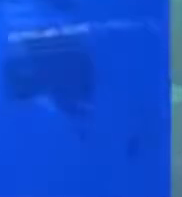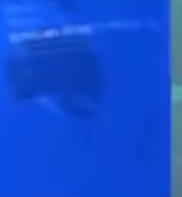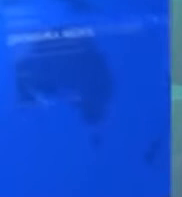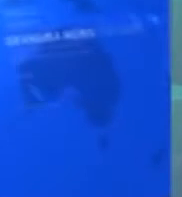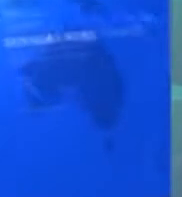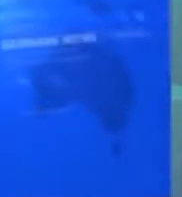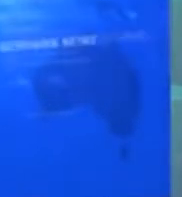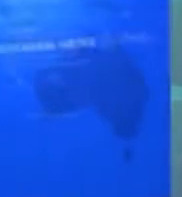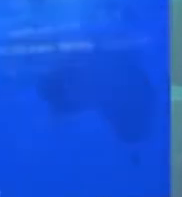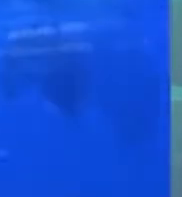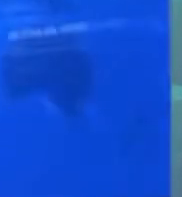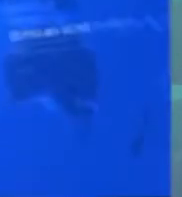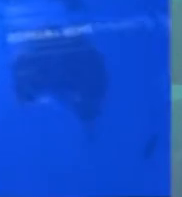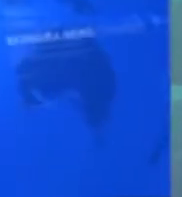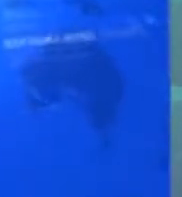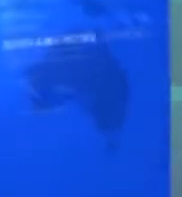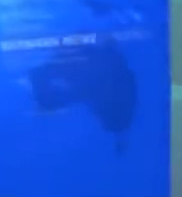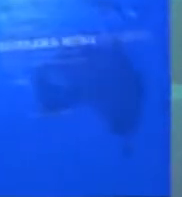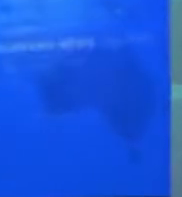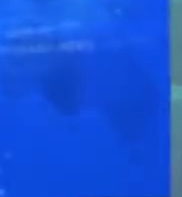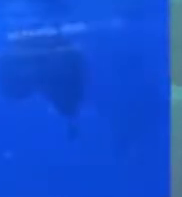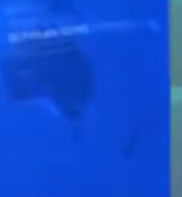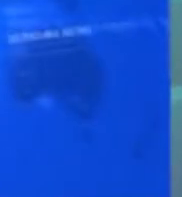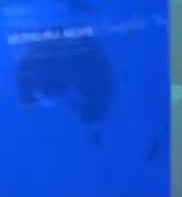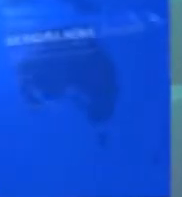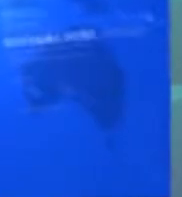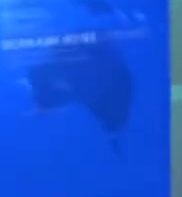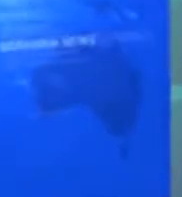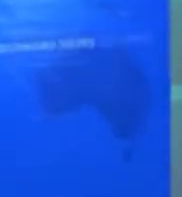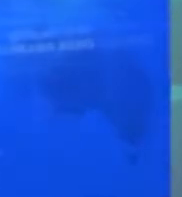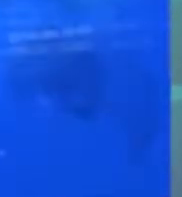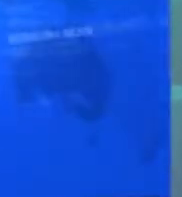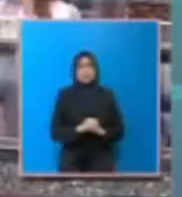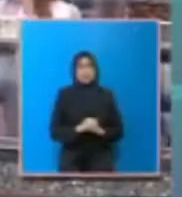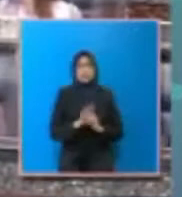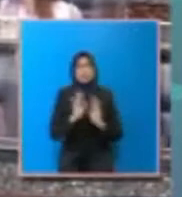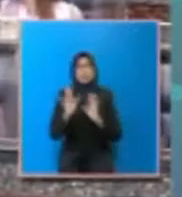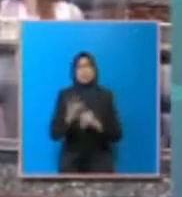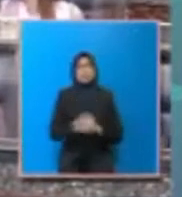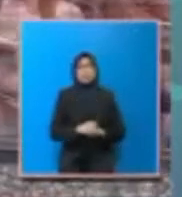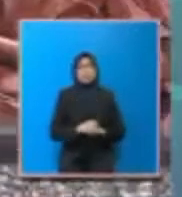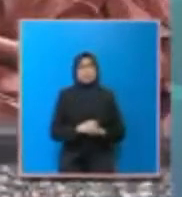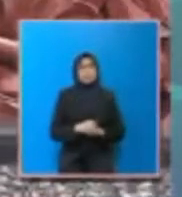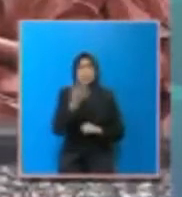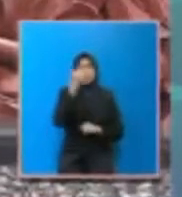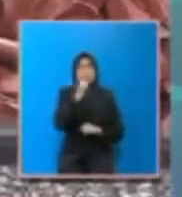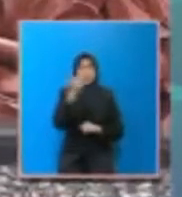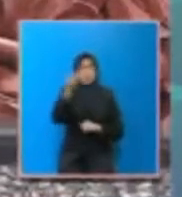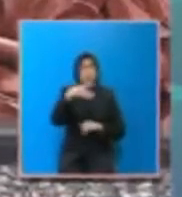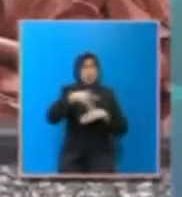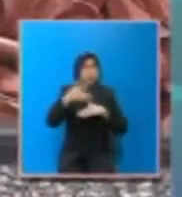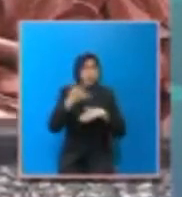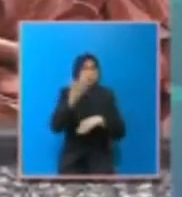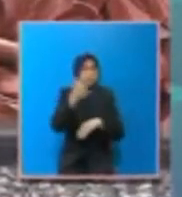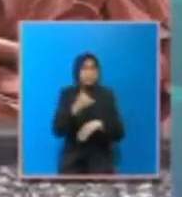国盟政府在1月1日颁布的全国紧急状态令确定不延长。掌管法律事务的首相署部长瑙杜斯里达基尤丁今